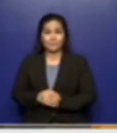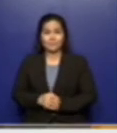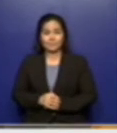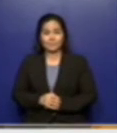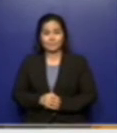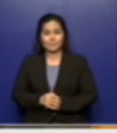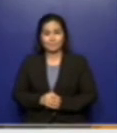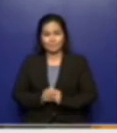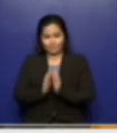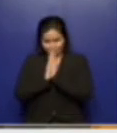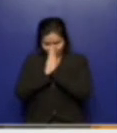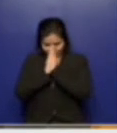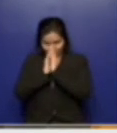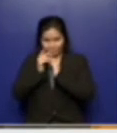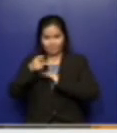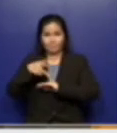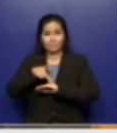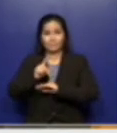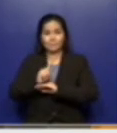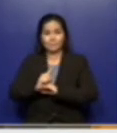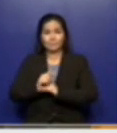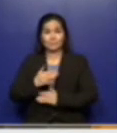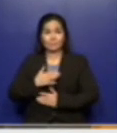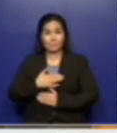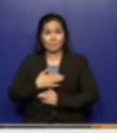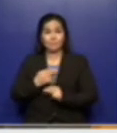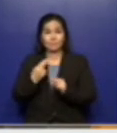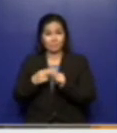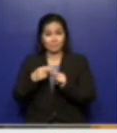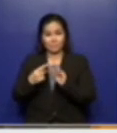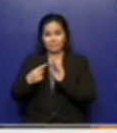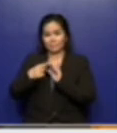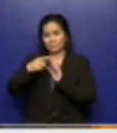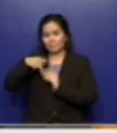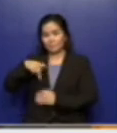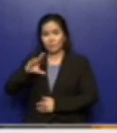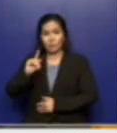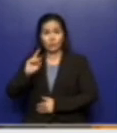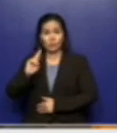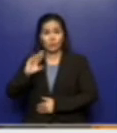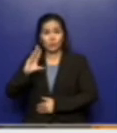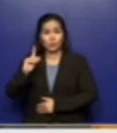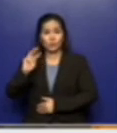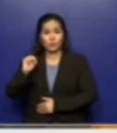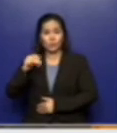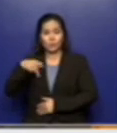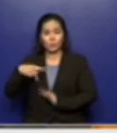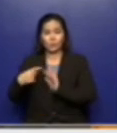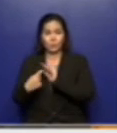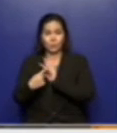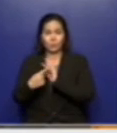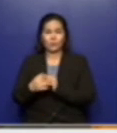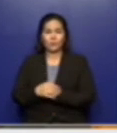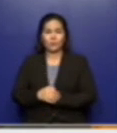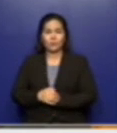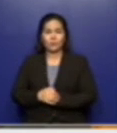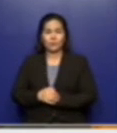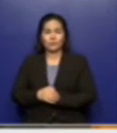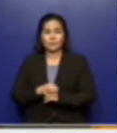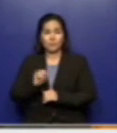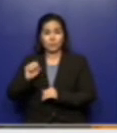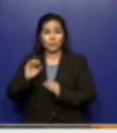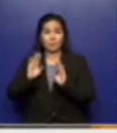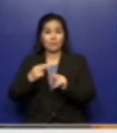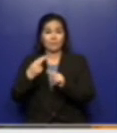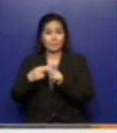กราบเรียนท่านประธานที่เคารพค่ะดิฉันนางสาวเพชรชมพูกิจบุรณะสมาชิกสภาผู้แทนราษฎรแบบบัญชีรายชื่